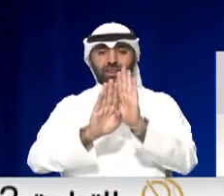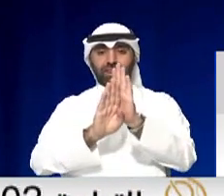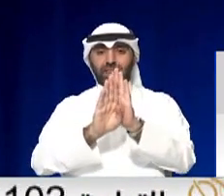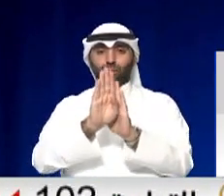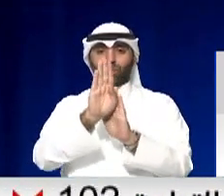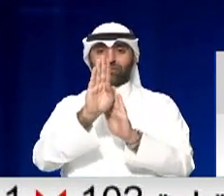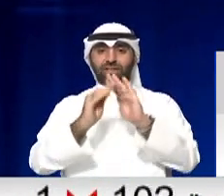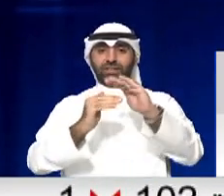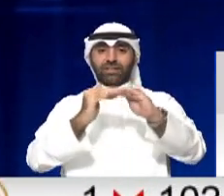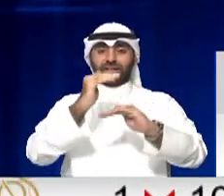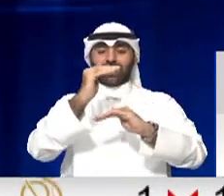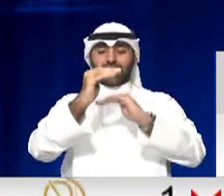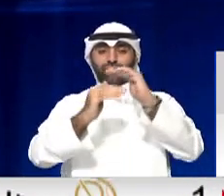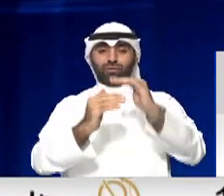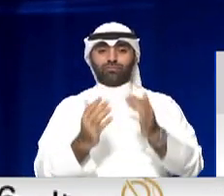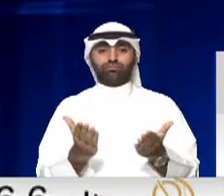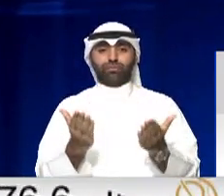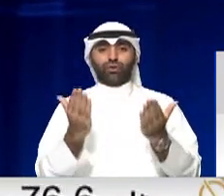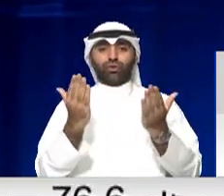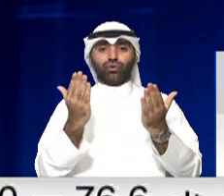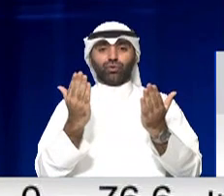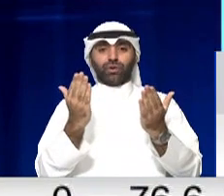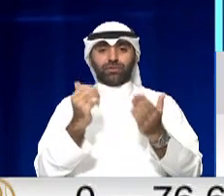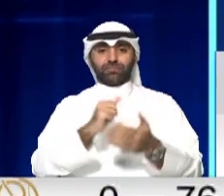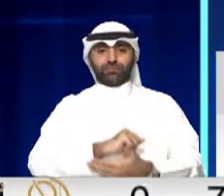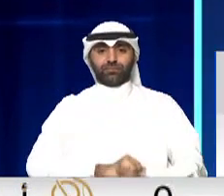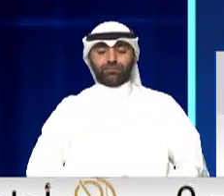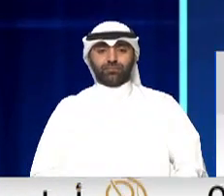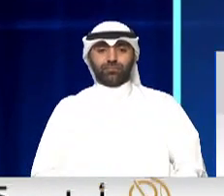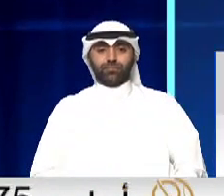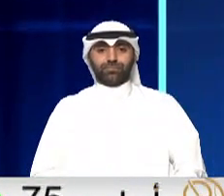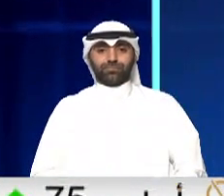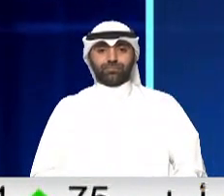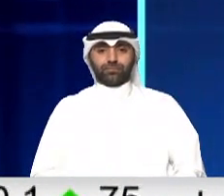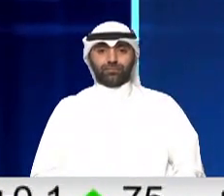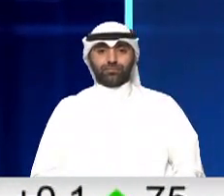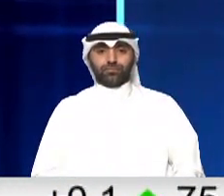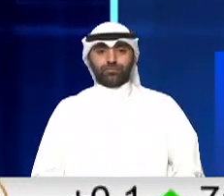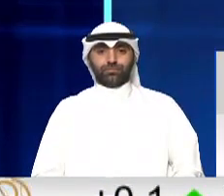ولجمهورية سيراليون وشعبها الصديق كل التقدم والازدهار.